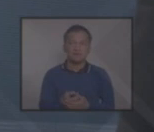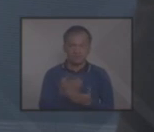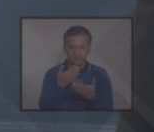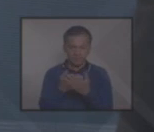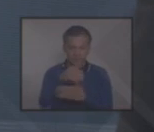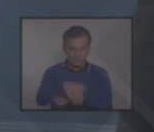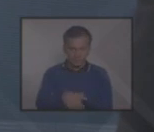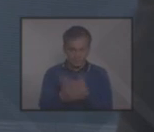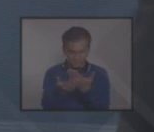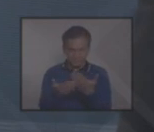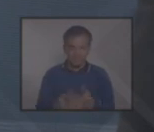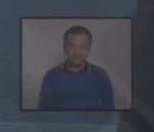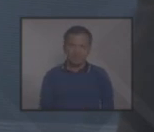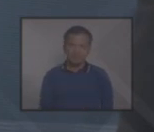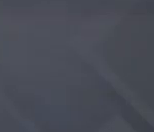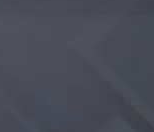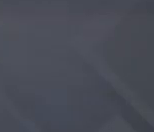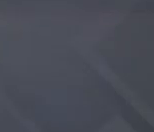Magandang gabi sa inyo lahat.